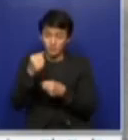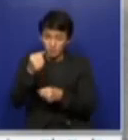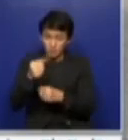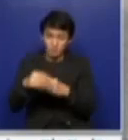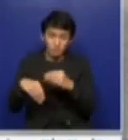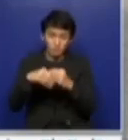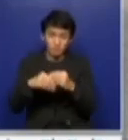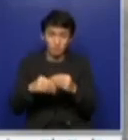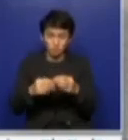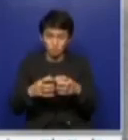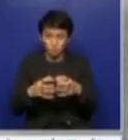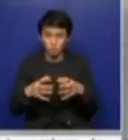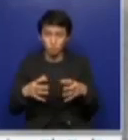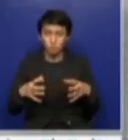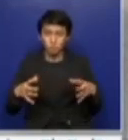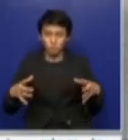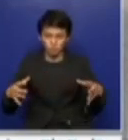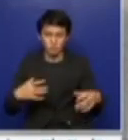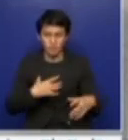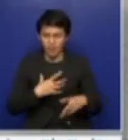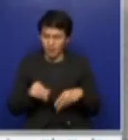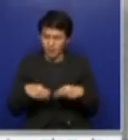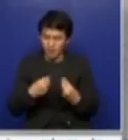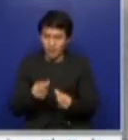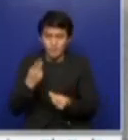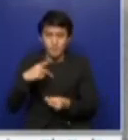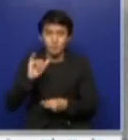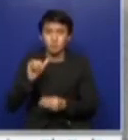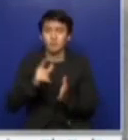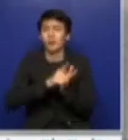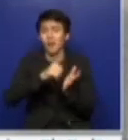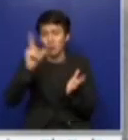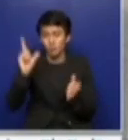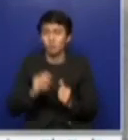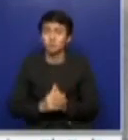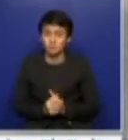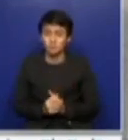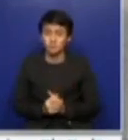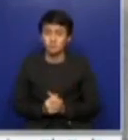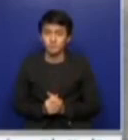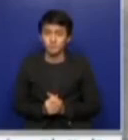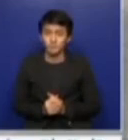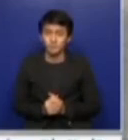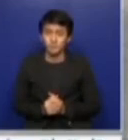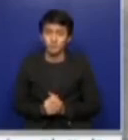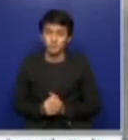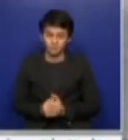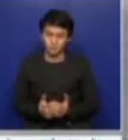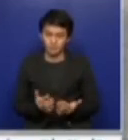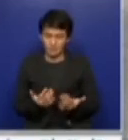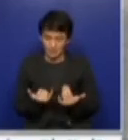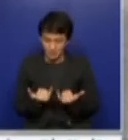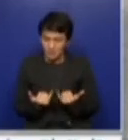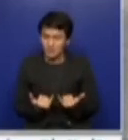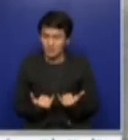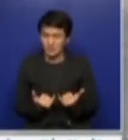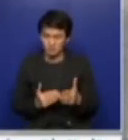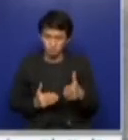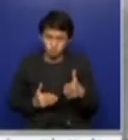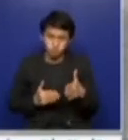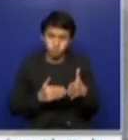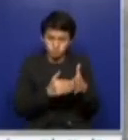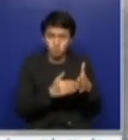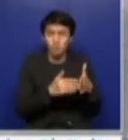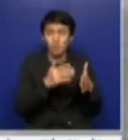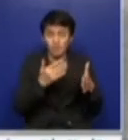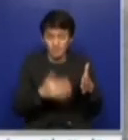เพิ่มขึ้นท่านประธานที่เคารพครับสถานการณ์ถึงจุดสูงสุด เมื่อมีการสล